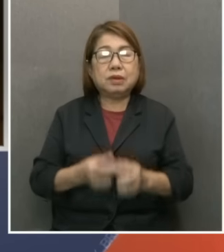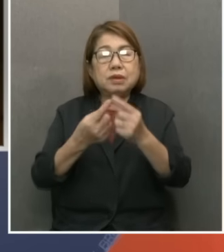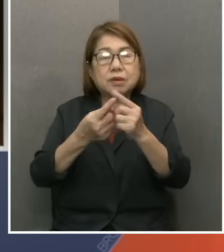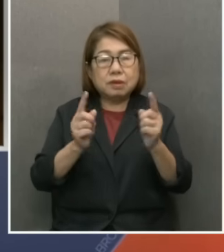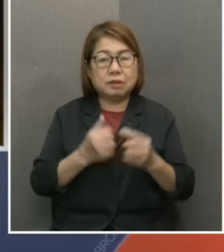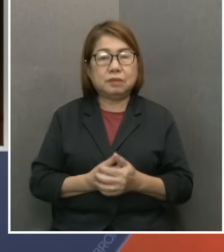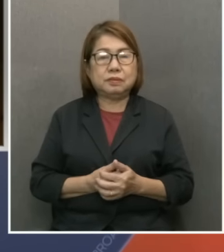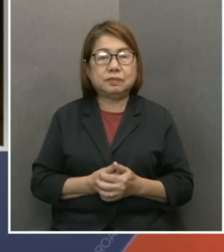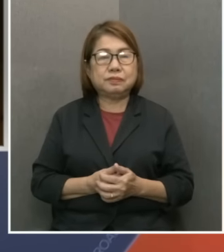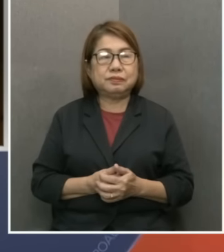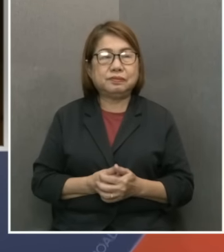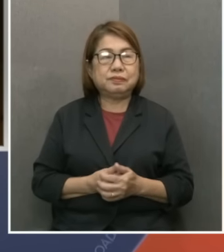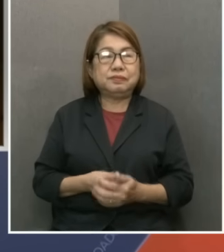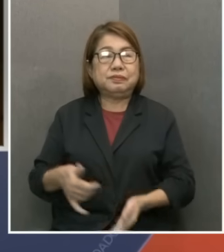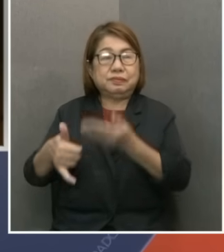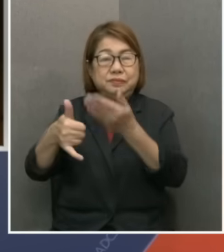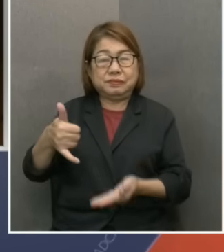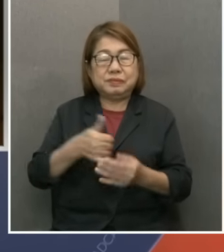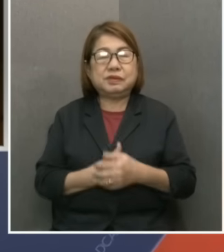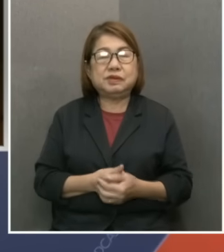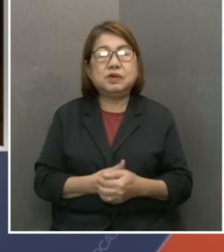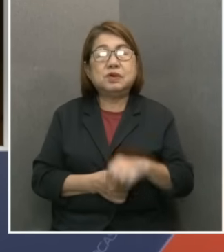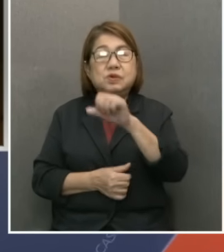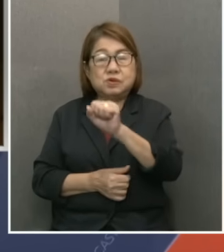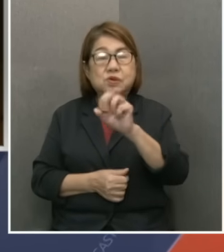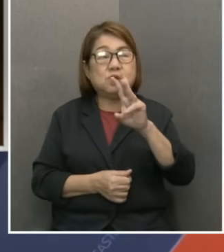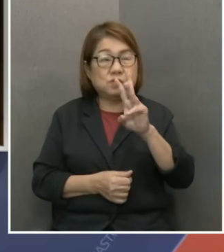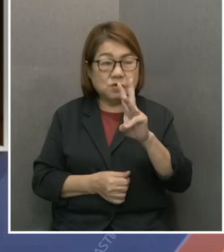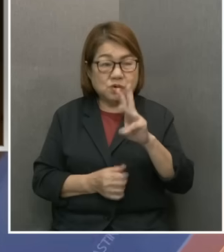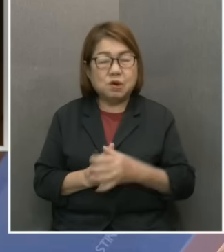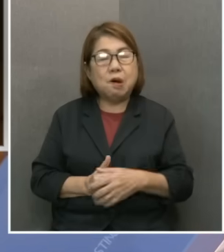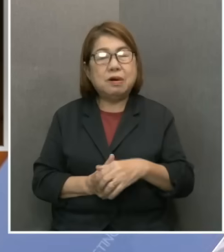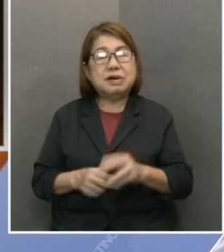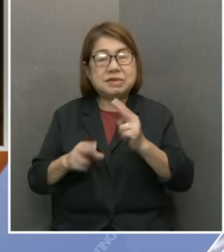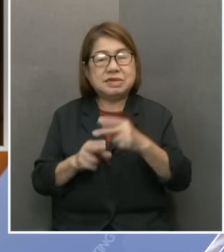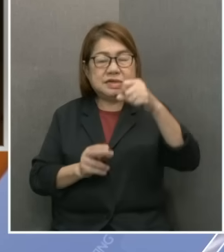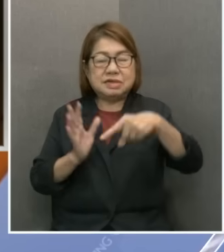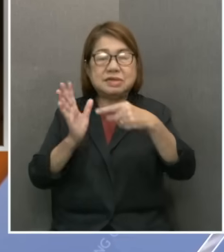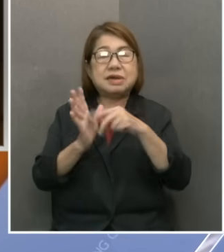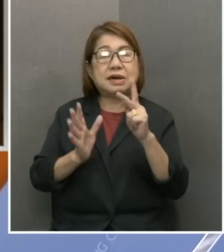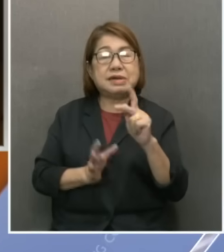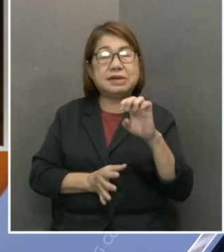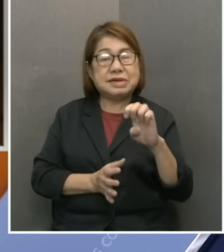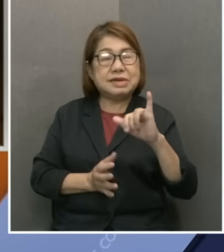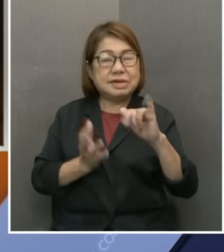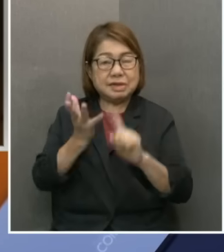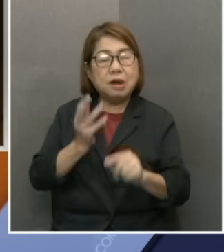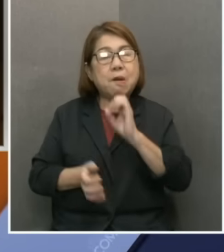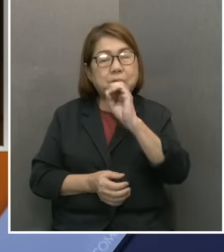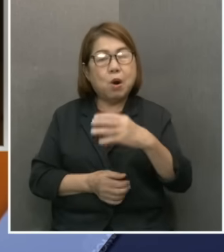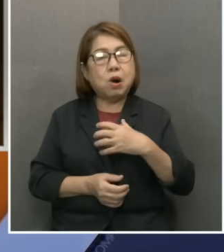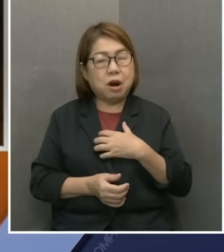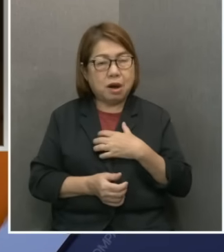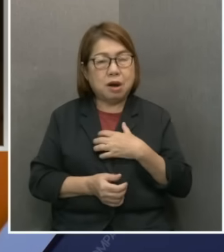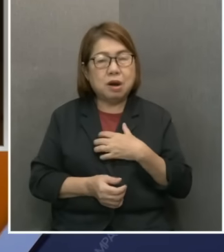นายซากีพิทักษ์คุมพลสมาชิกวุฒิสภาก็ย้ำว่าจะสนับสนุนโหวตนายกรัฐมนตรีที่มาจาก